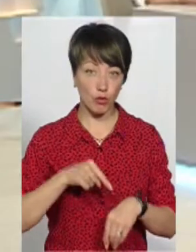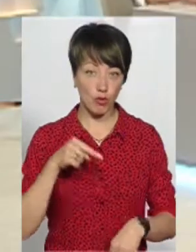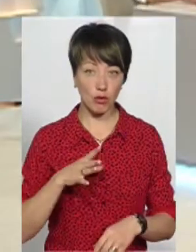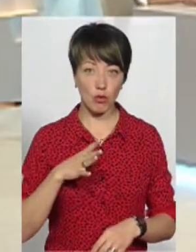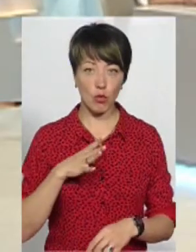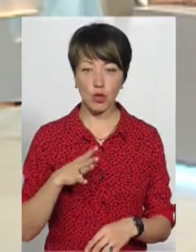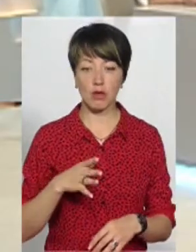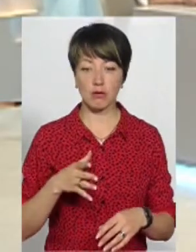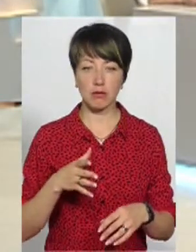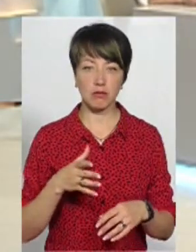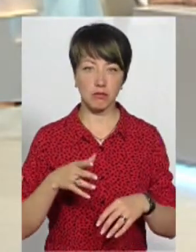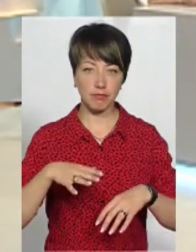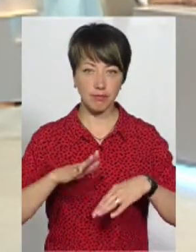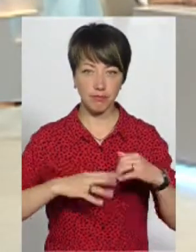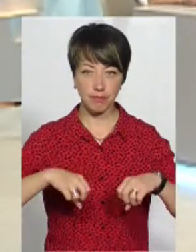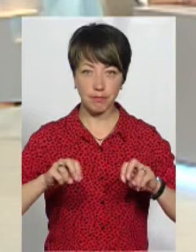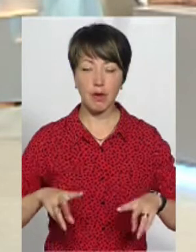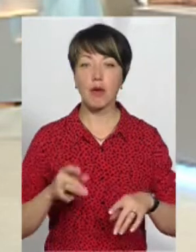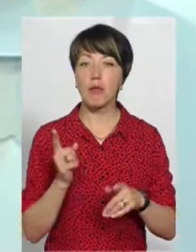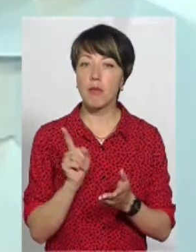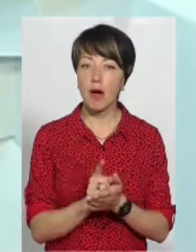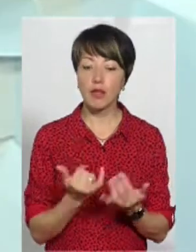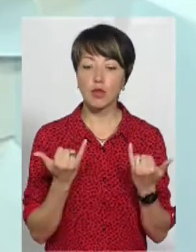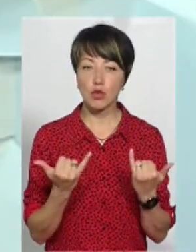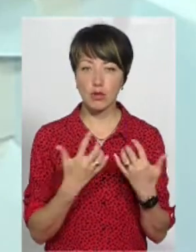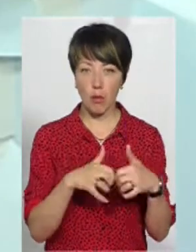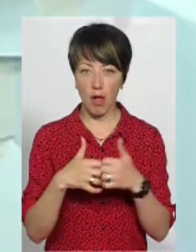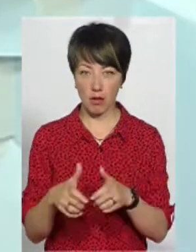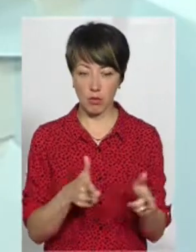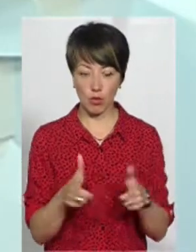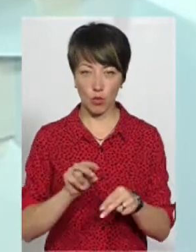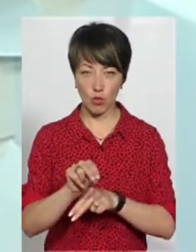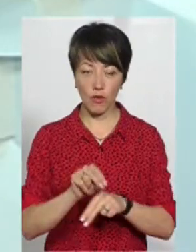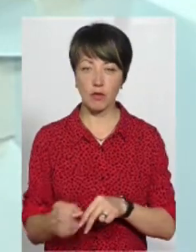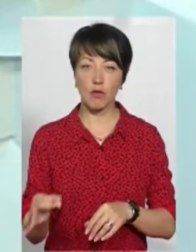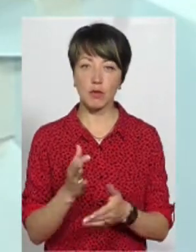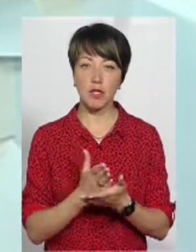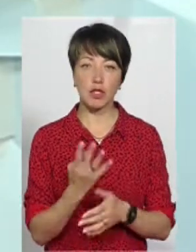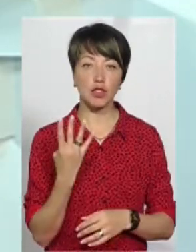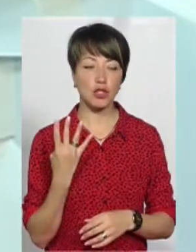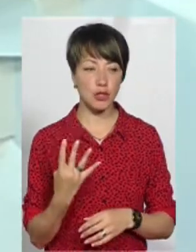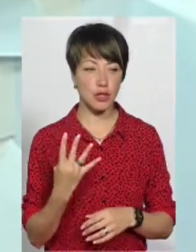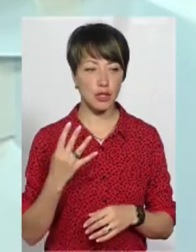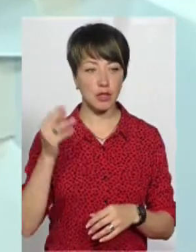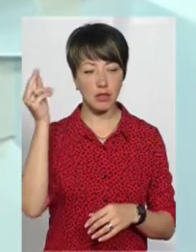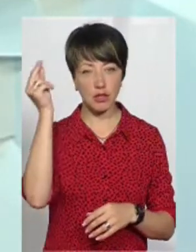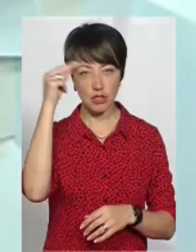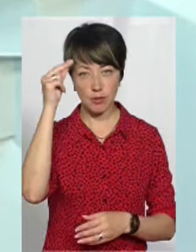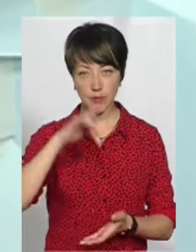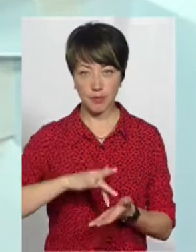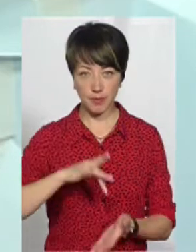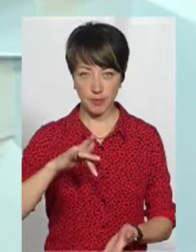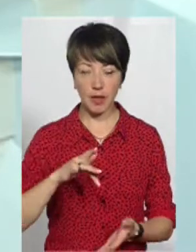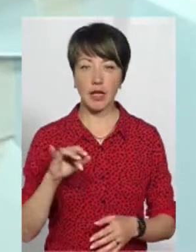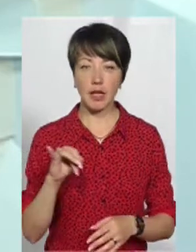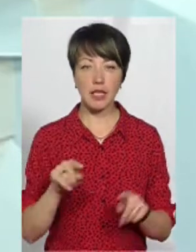бути конкурентноздатними, вони мають готуватися на сучасному обладнанні. І от в області зараз є 4 такі навчально-практичні центри,